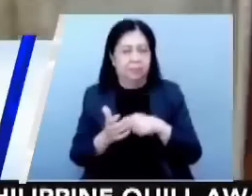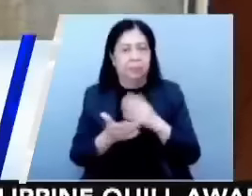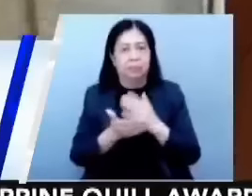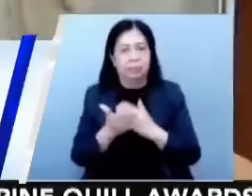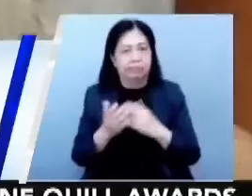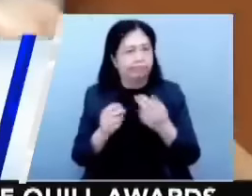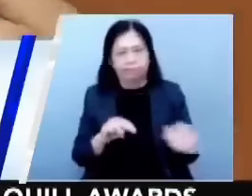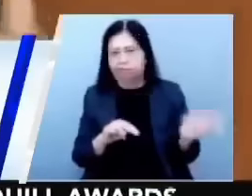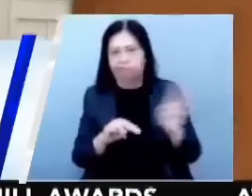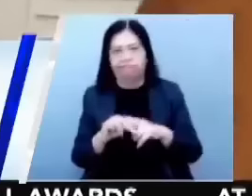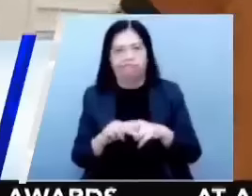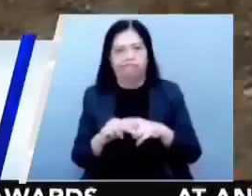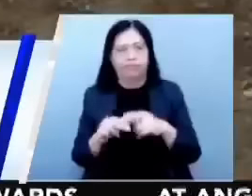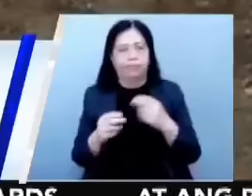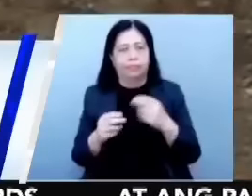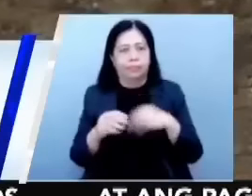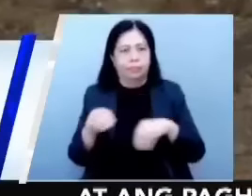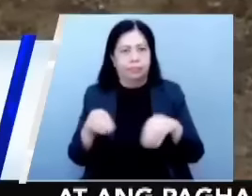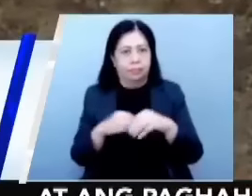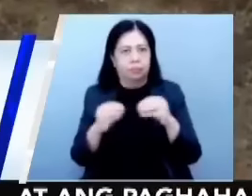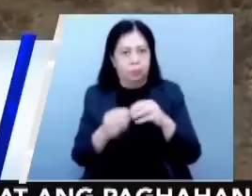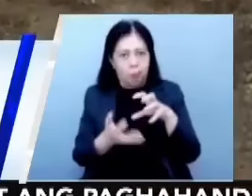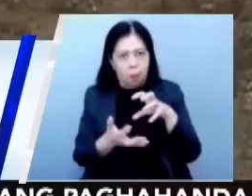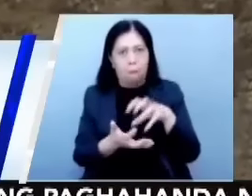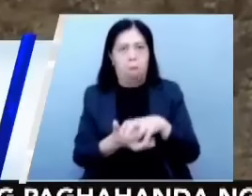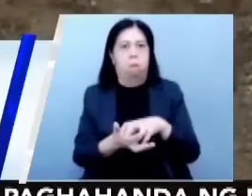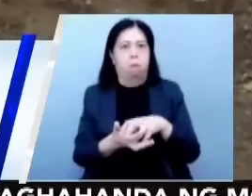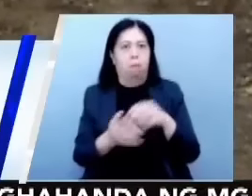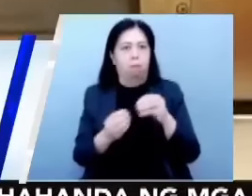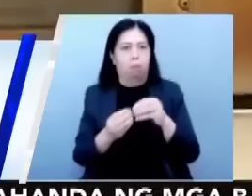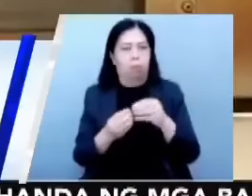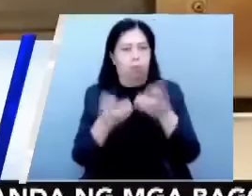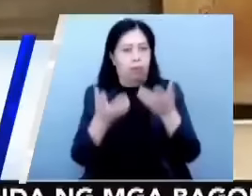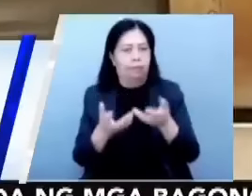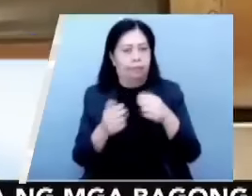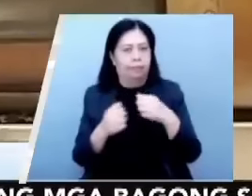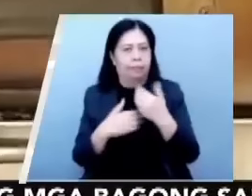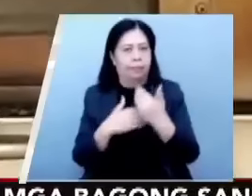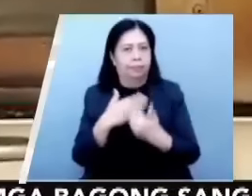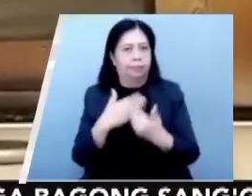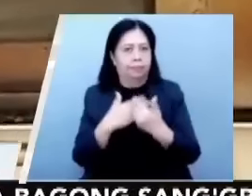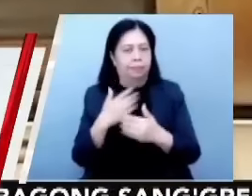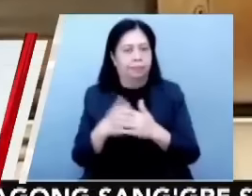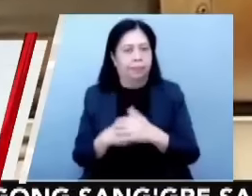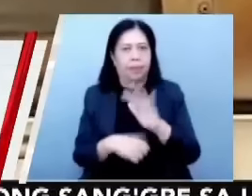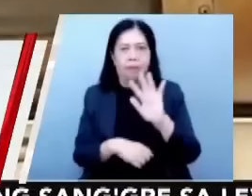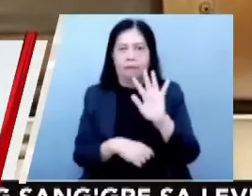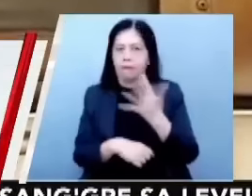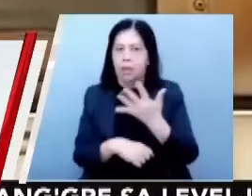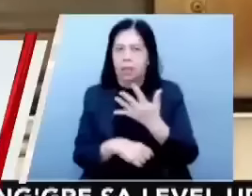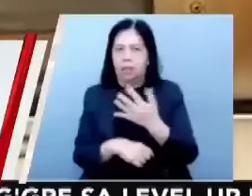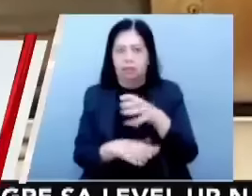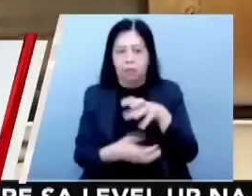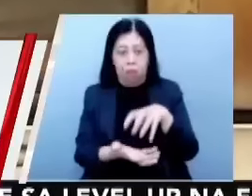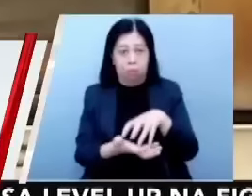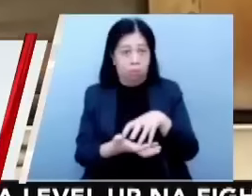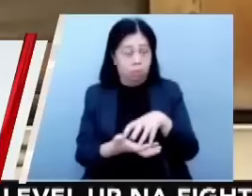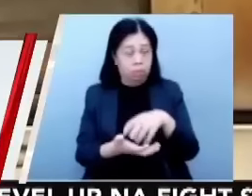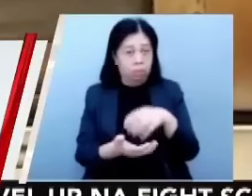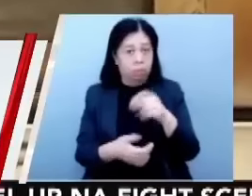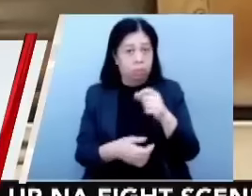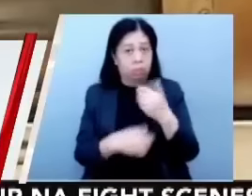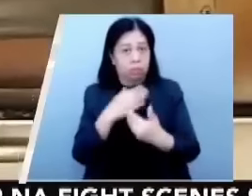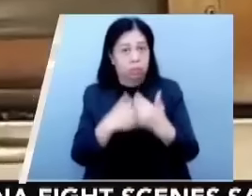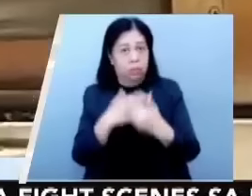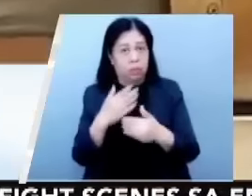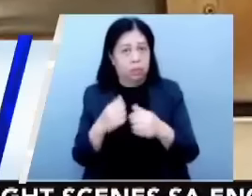presyo kapalit ng mas pinalaki at mas pinabigat na tinapay. 5 pesos po, medyo malalaki naman po siya. Tsaka hindi po biro yung